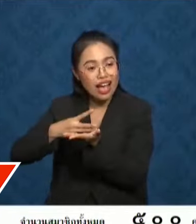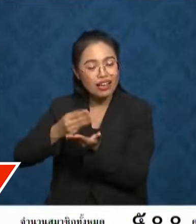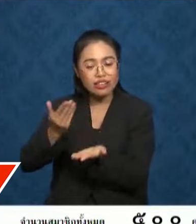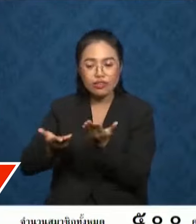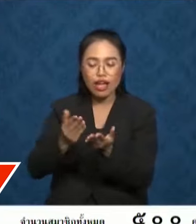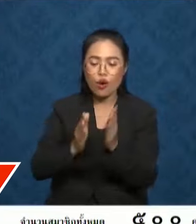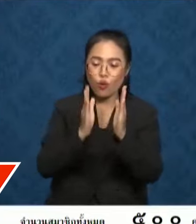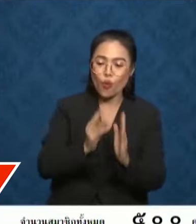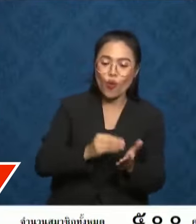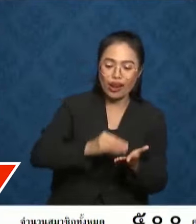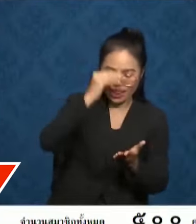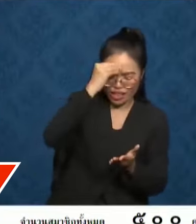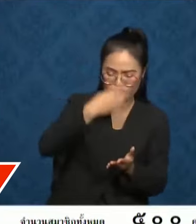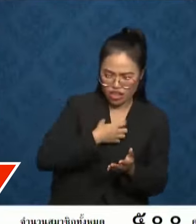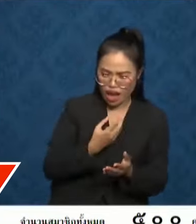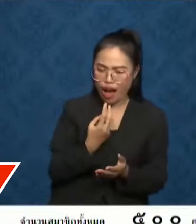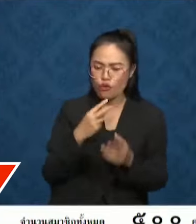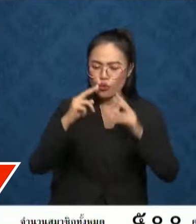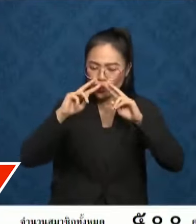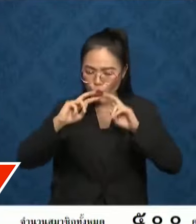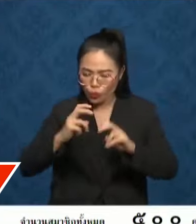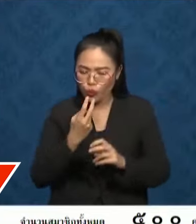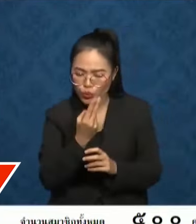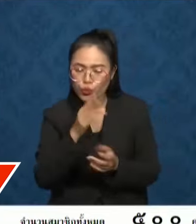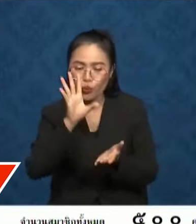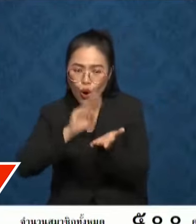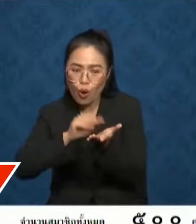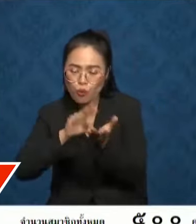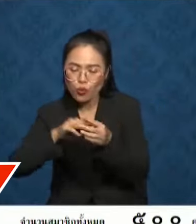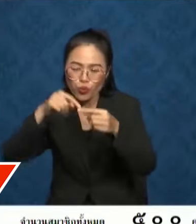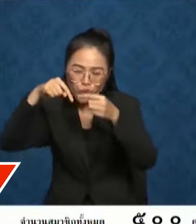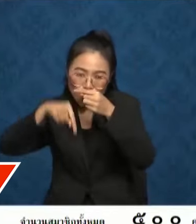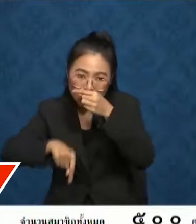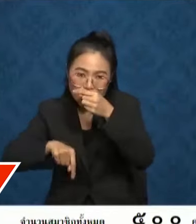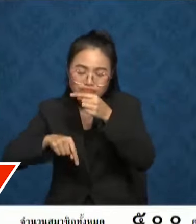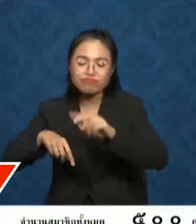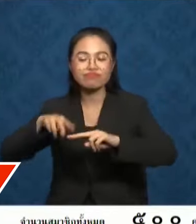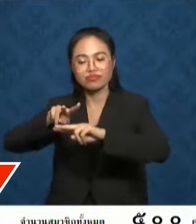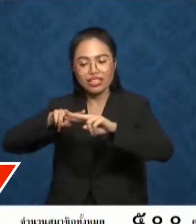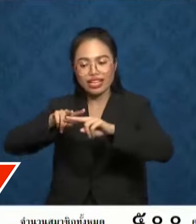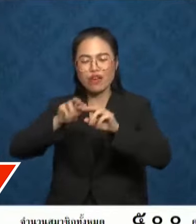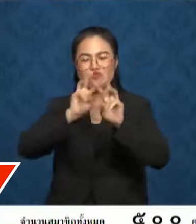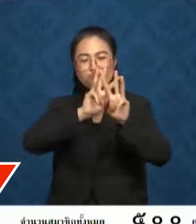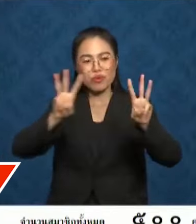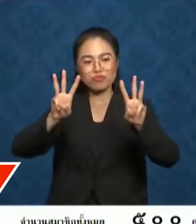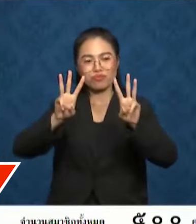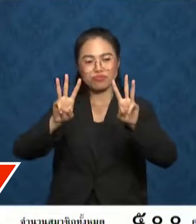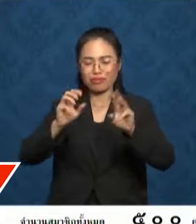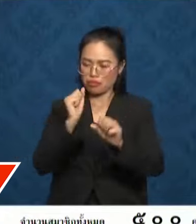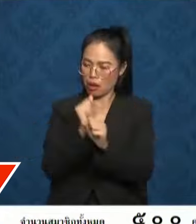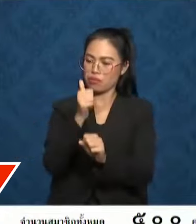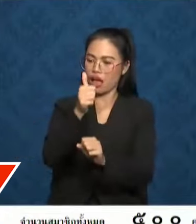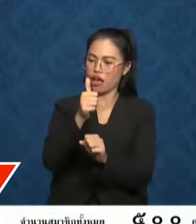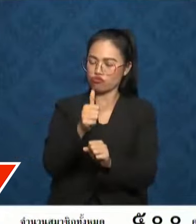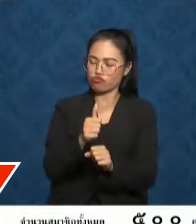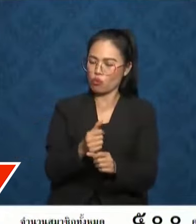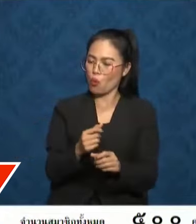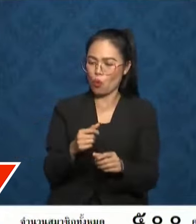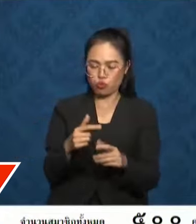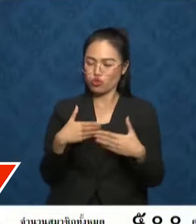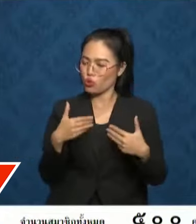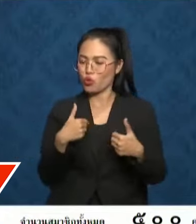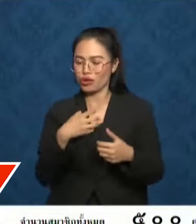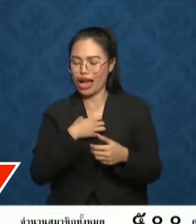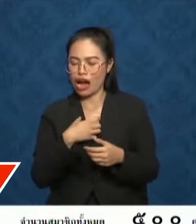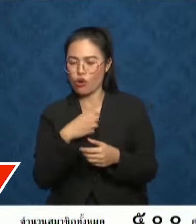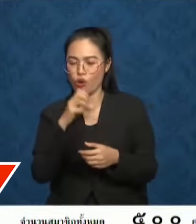นกศึกษาทอยากจะแ travงหาข้มูลหอวติดตามointed statusถ้จะได้กระโดดมากมนเป็เรองทท้าทายและสนูกมาก